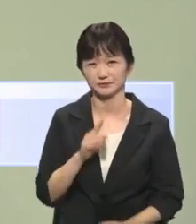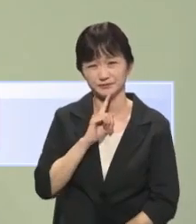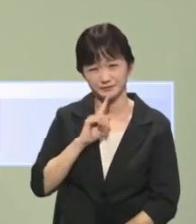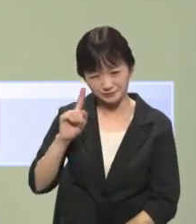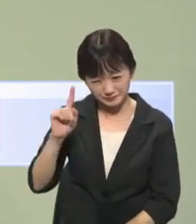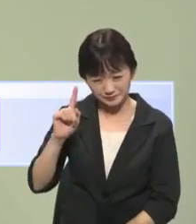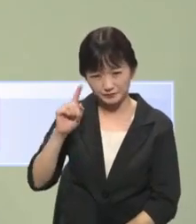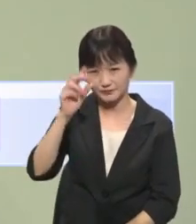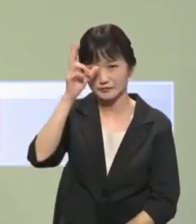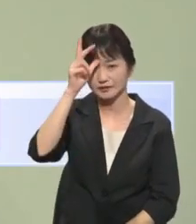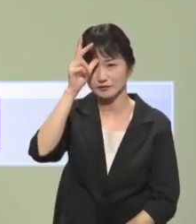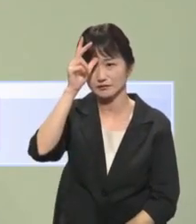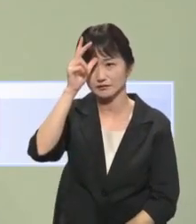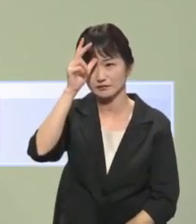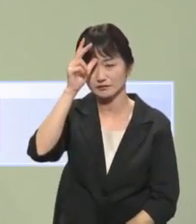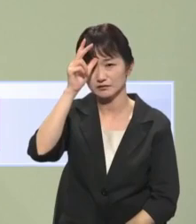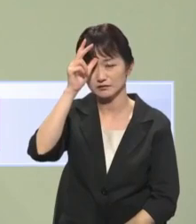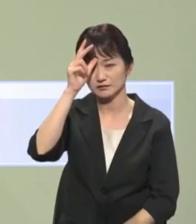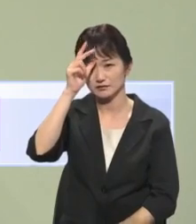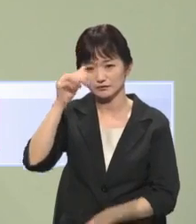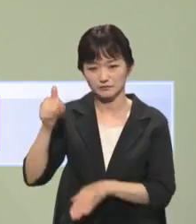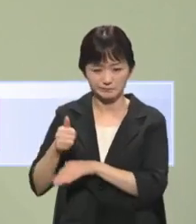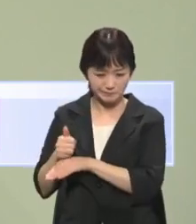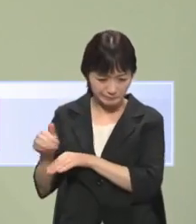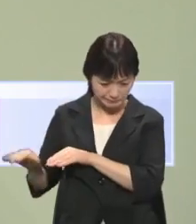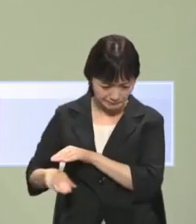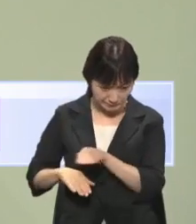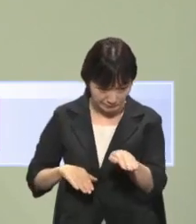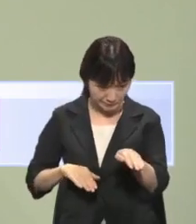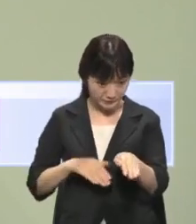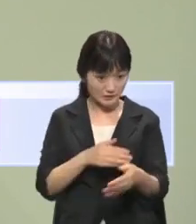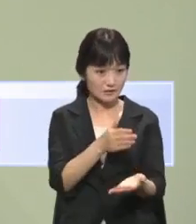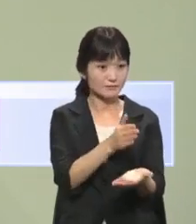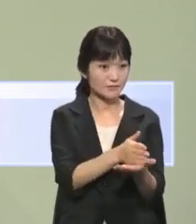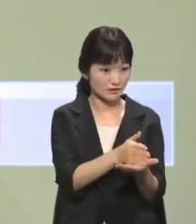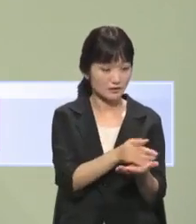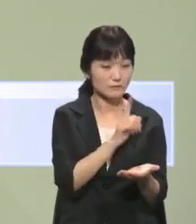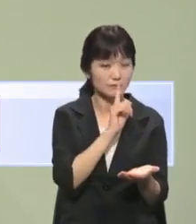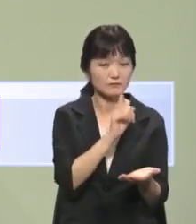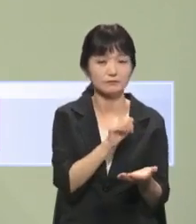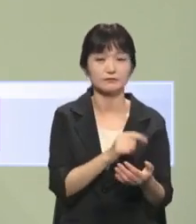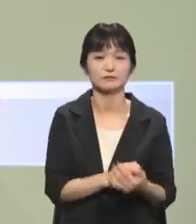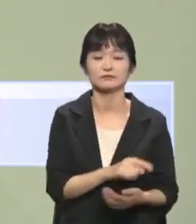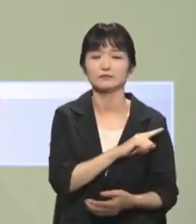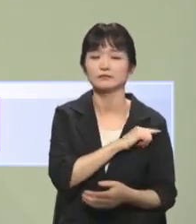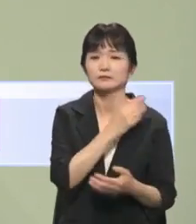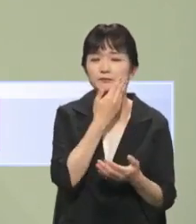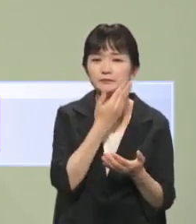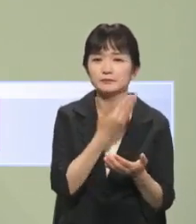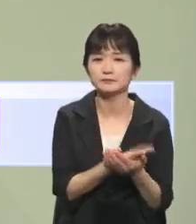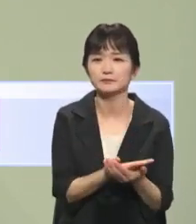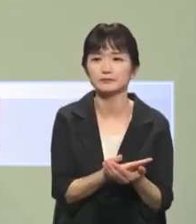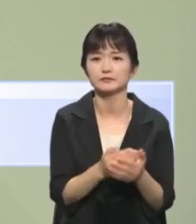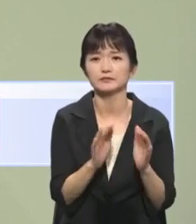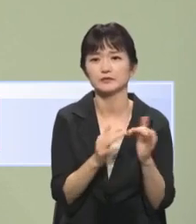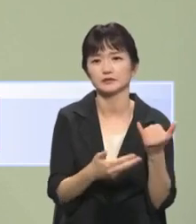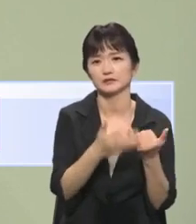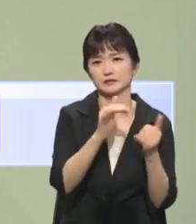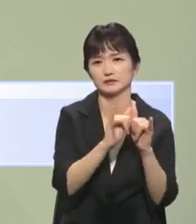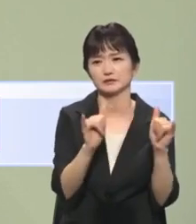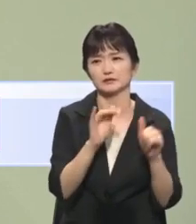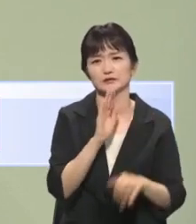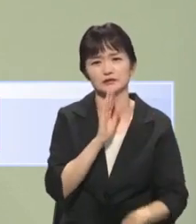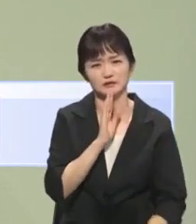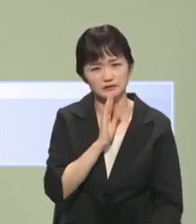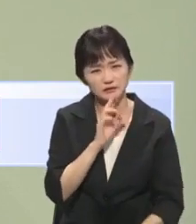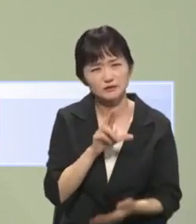네. 경찰이 적극 출동해가지고 네. 그런 부분들에 대해서는 제지를 할 겁니다. 그런데 네. 이제 가장 중요한 거는 이런 유튜버들의 진짜